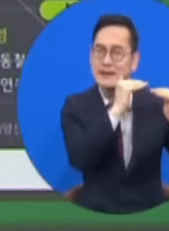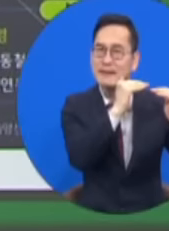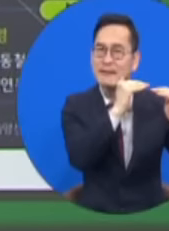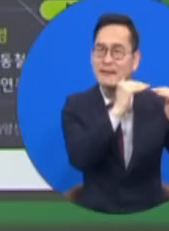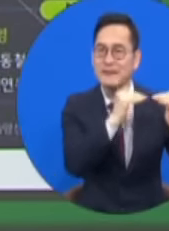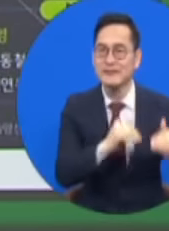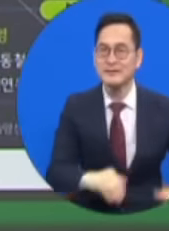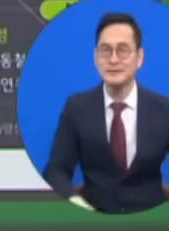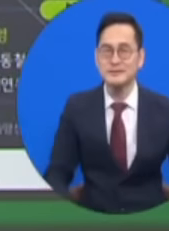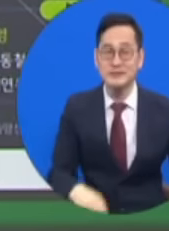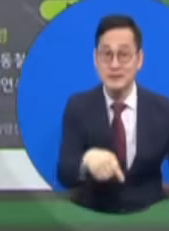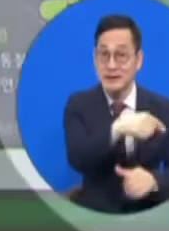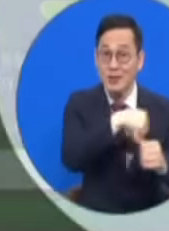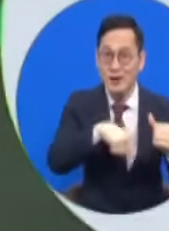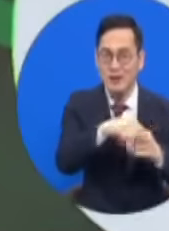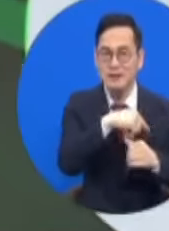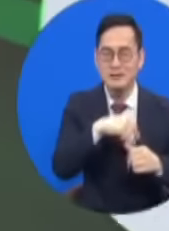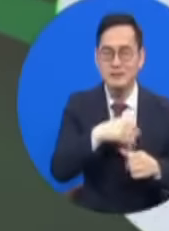분석해보겠습니다.